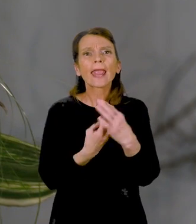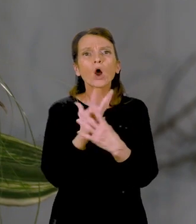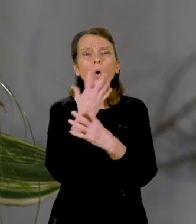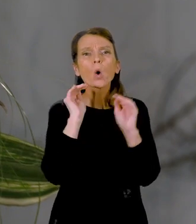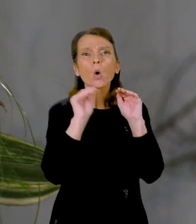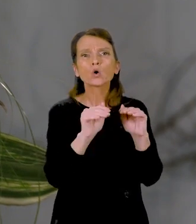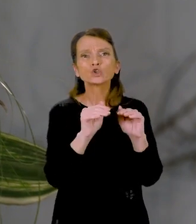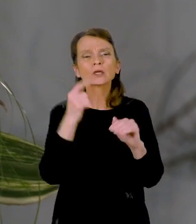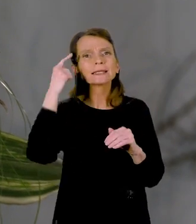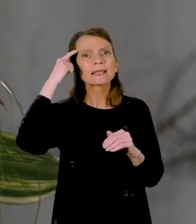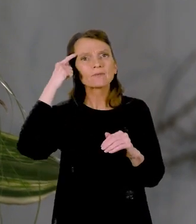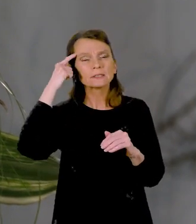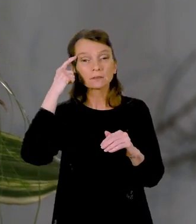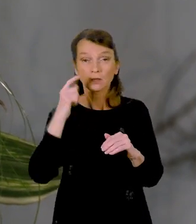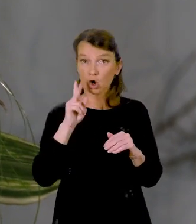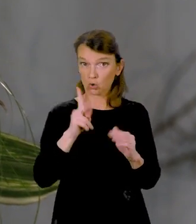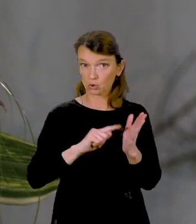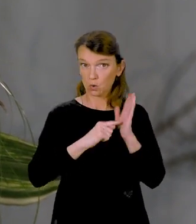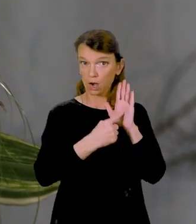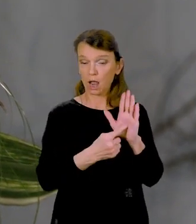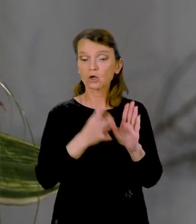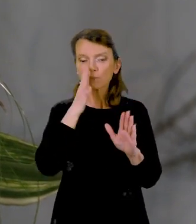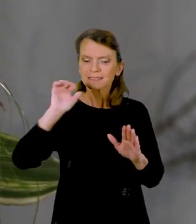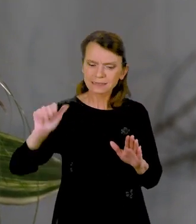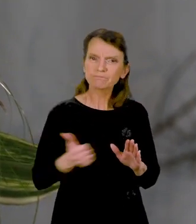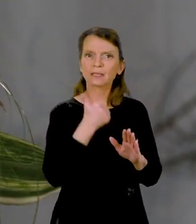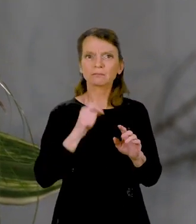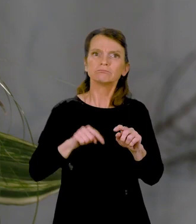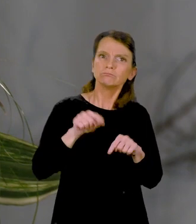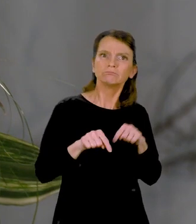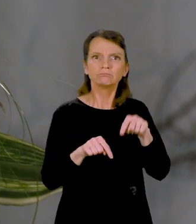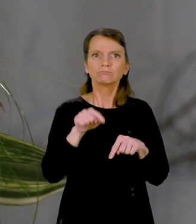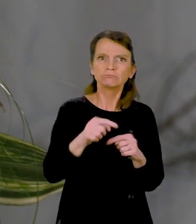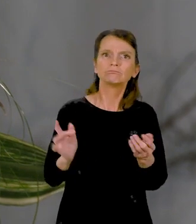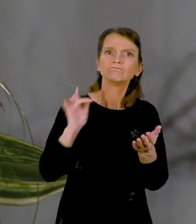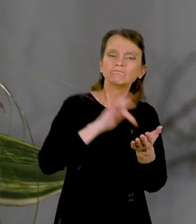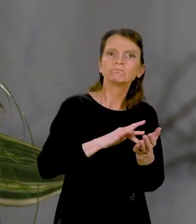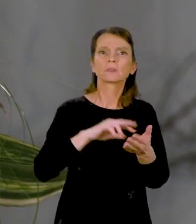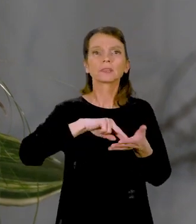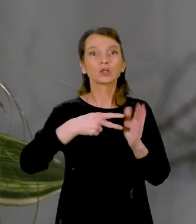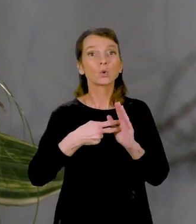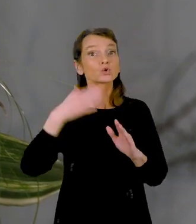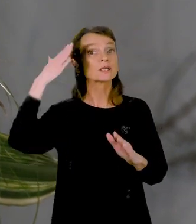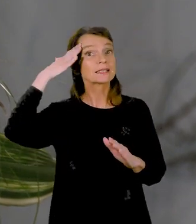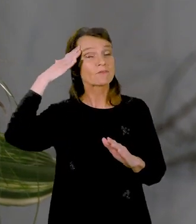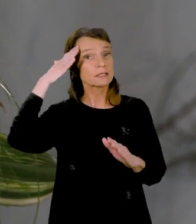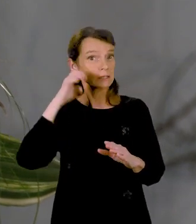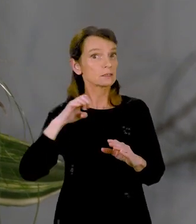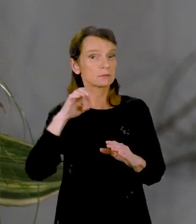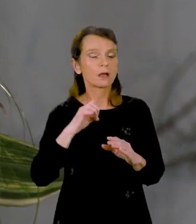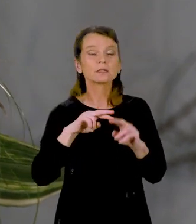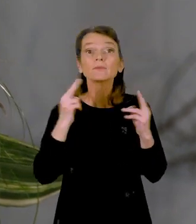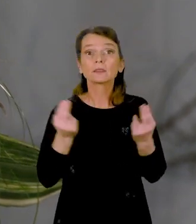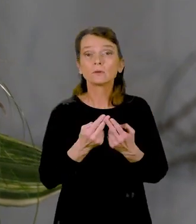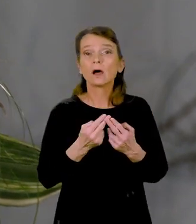Kočevje kaže, da bo znova zakoračilo v naročje svetovne tehnološke zavesti, z ubiranjem korakov v polje novih